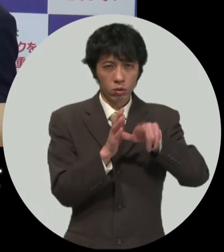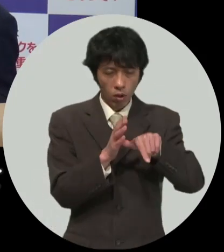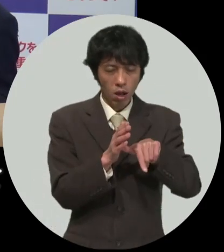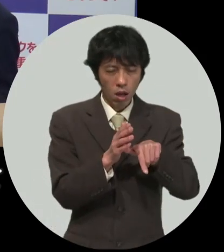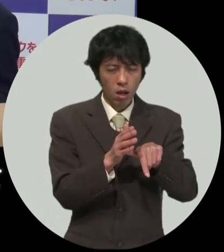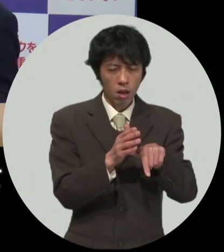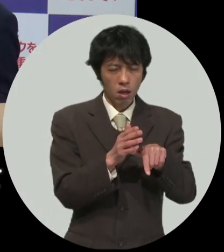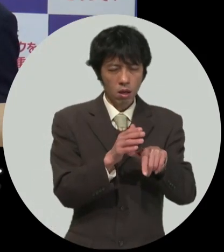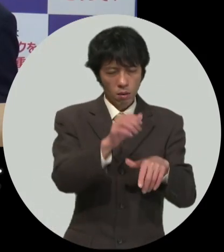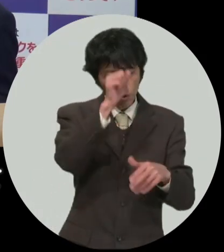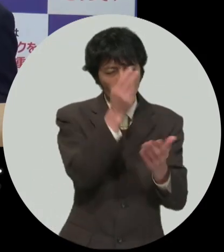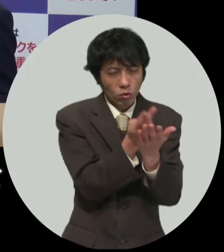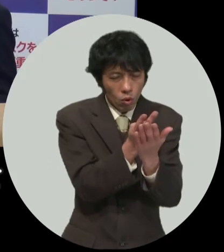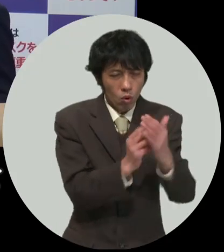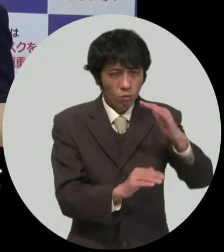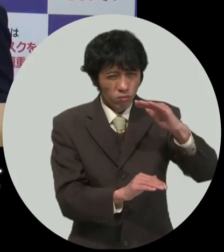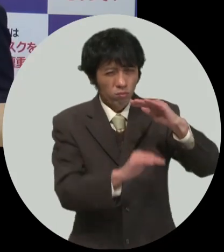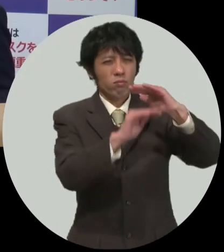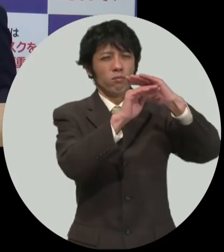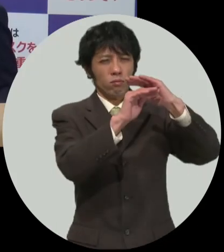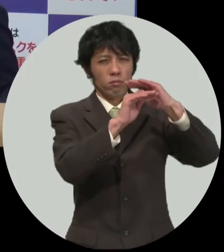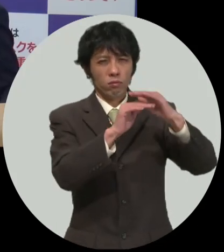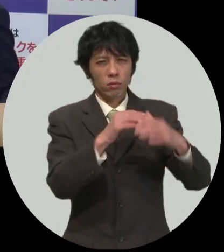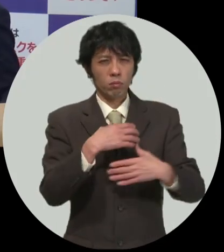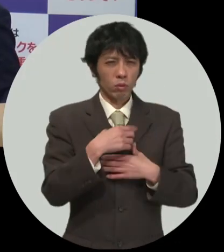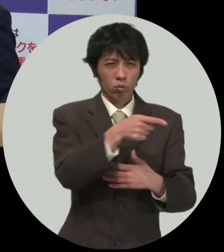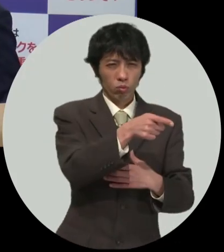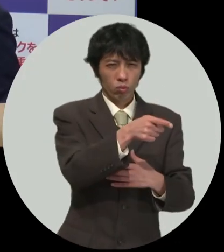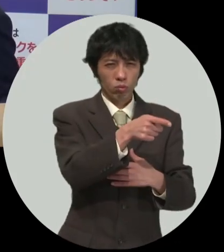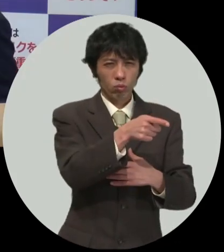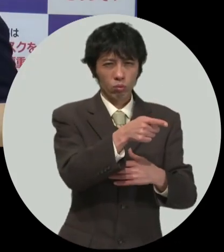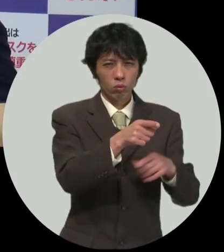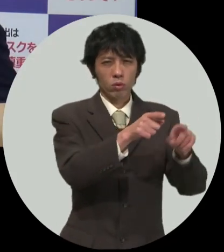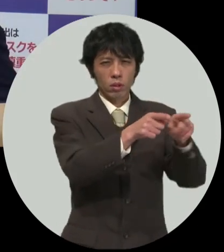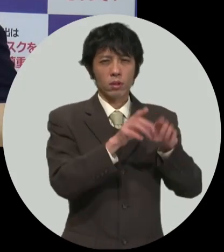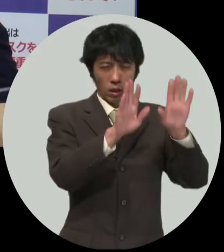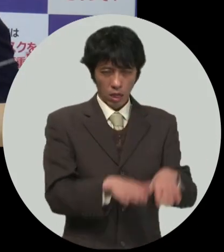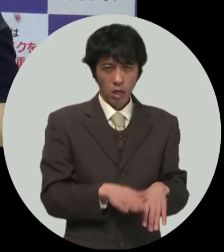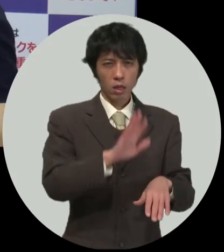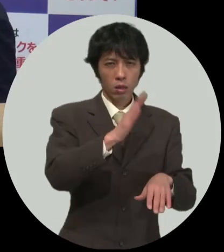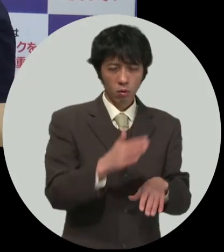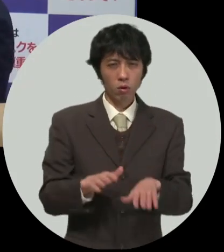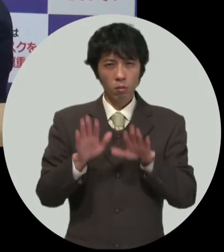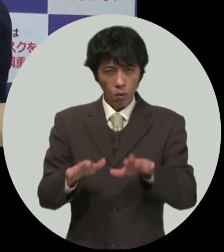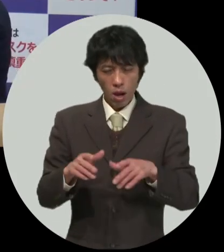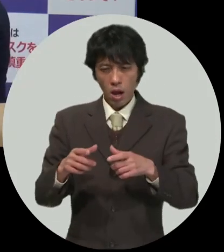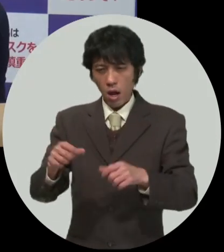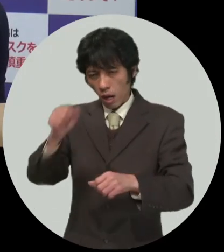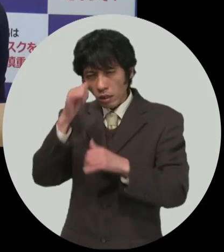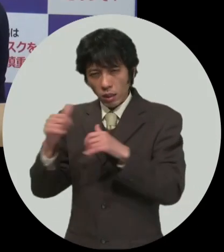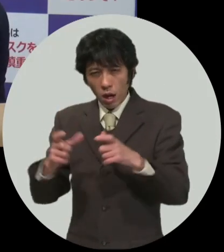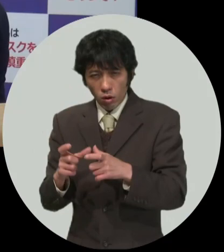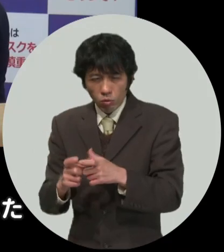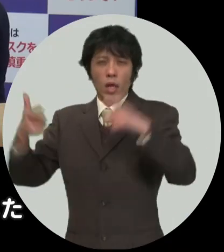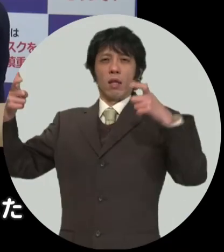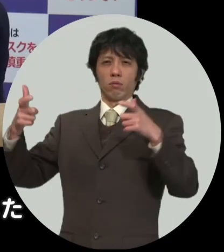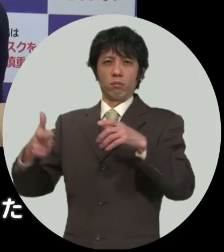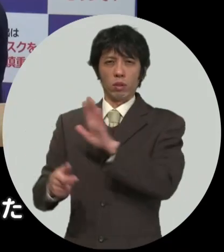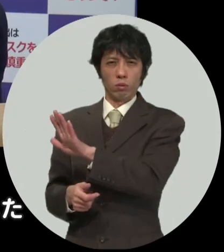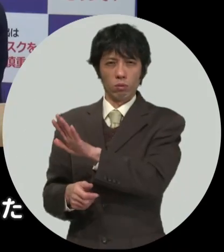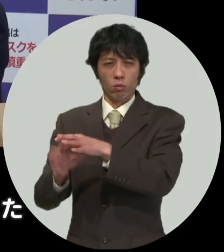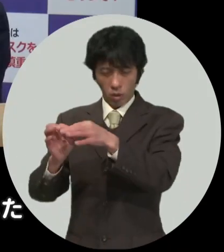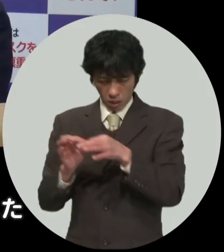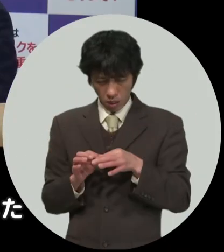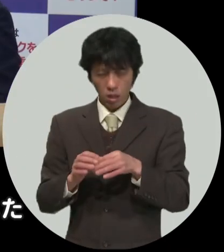ということを前提に、病床でって言ったんですが、感染者数の急増ということになってきておりますので、私ども